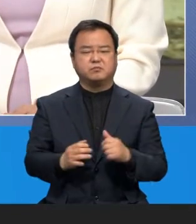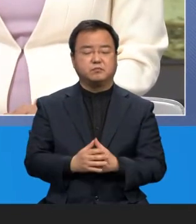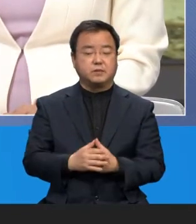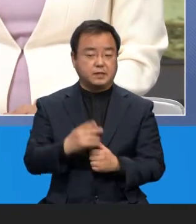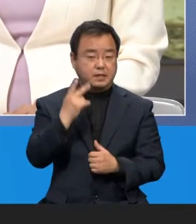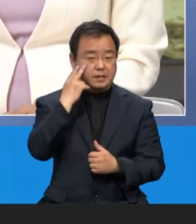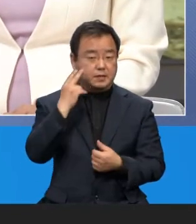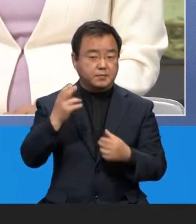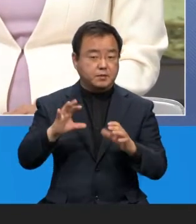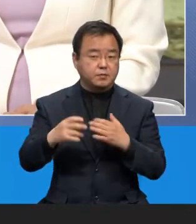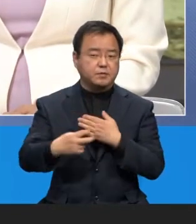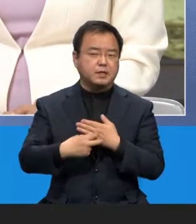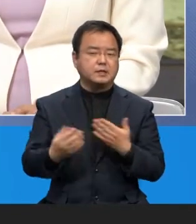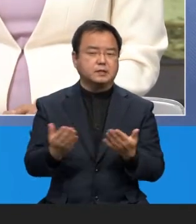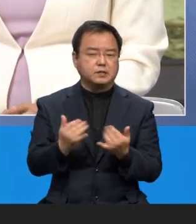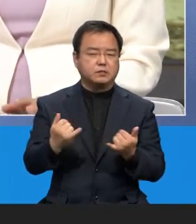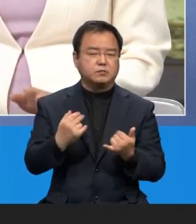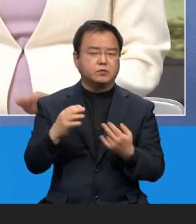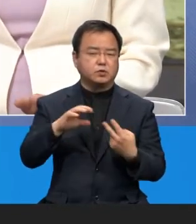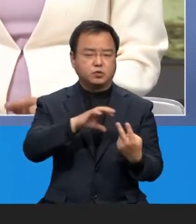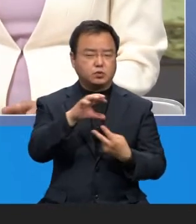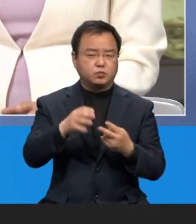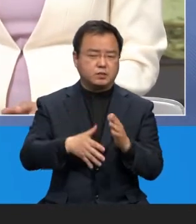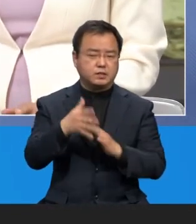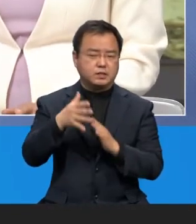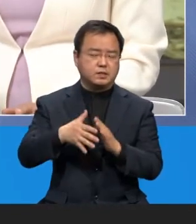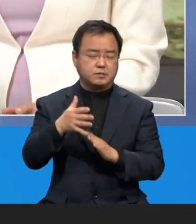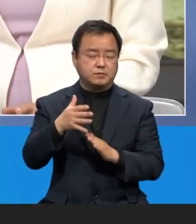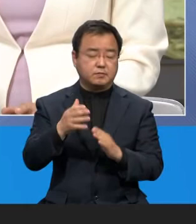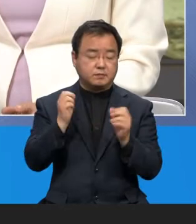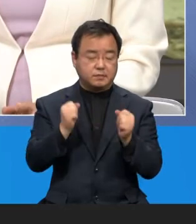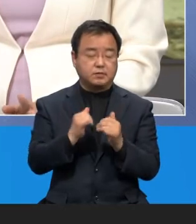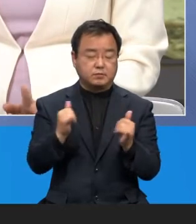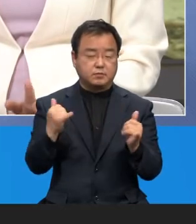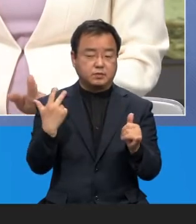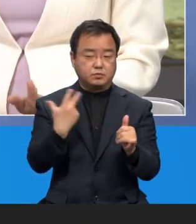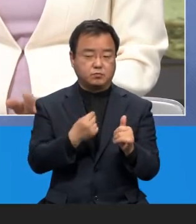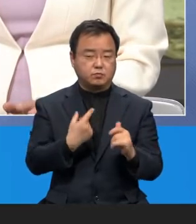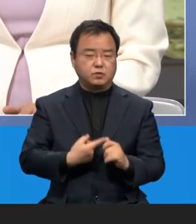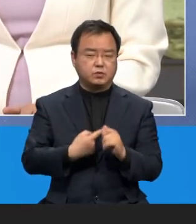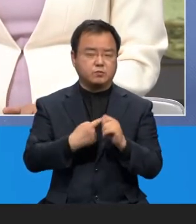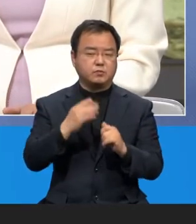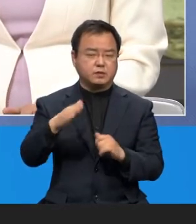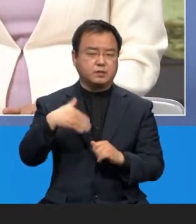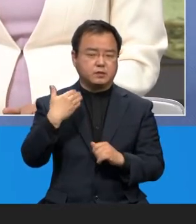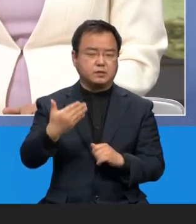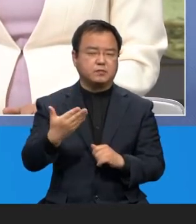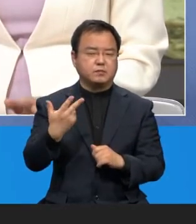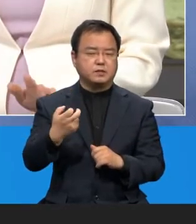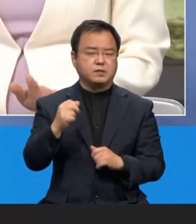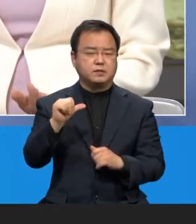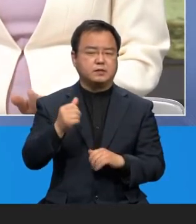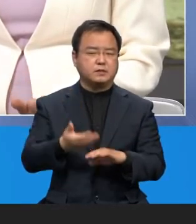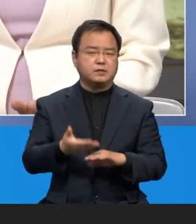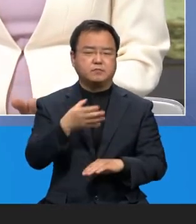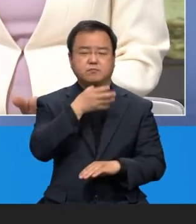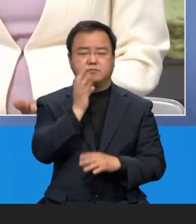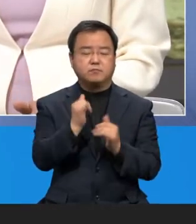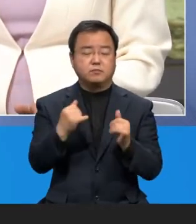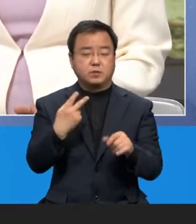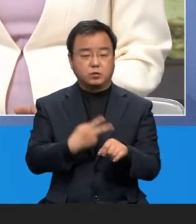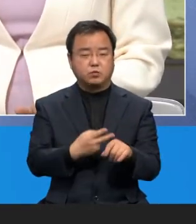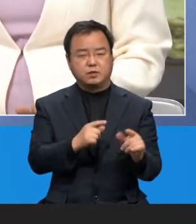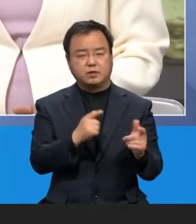일단은 의료진과 요양시설 거주자가 최우선이고 그다음이 75살 이상 고령층과 교사 등 이